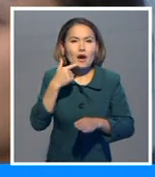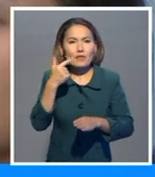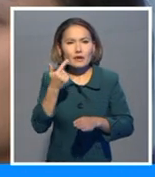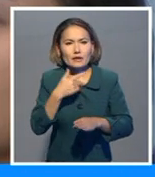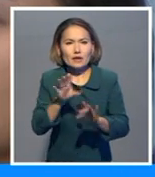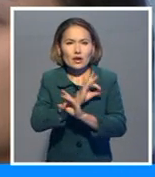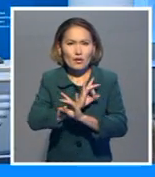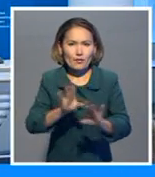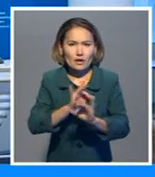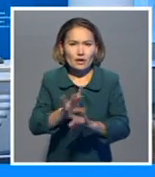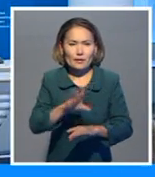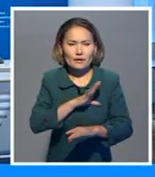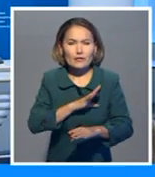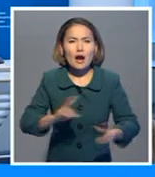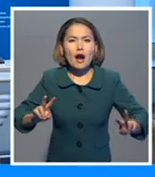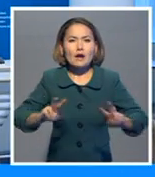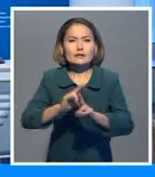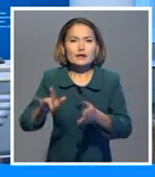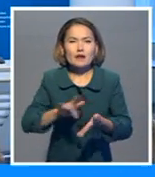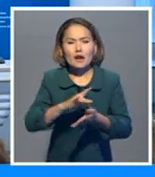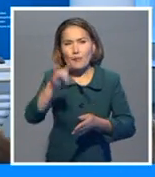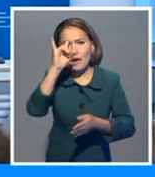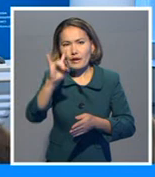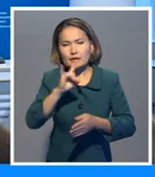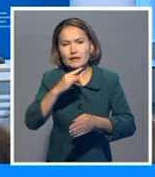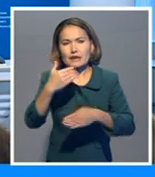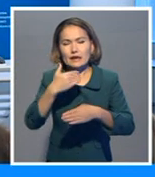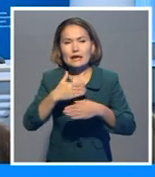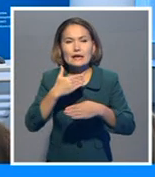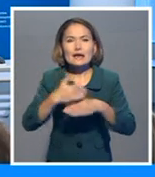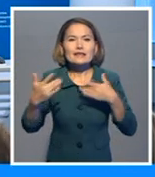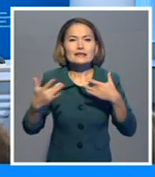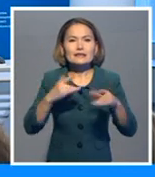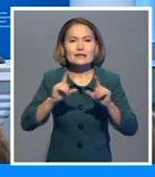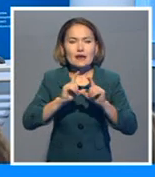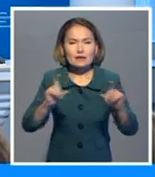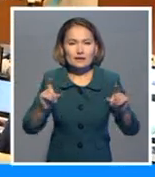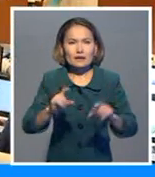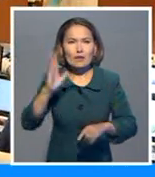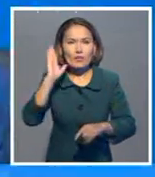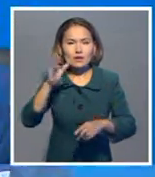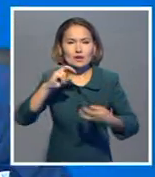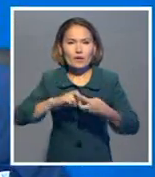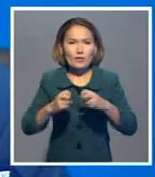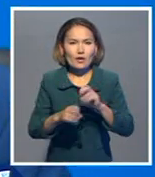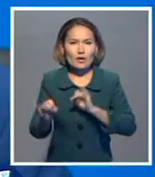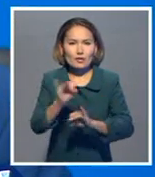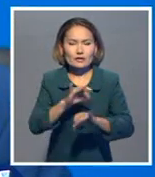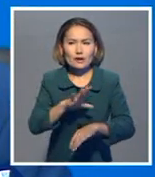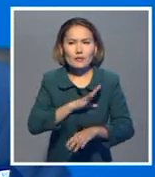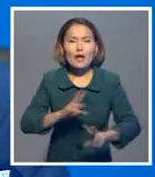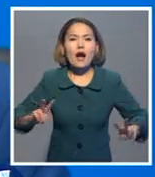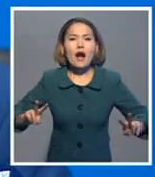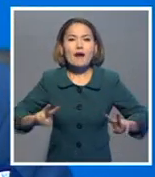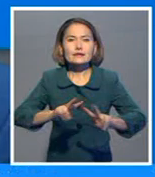баяндап берді. Ерекше тоқталған жайт елордадағы қазақ театрының келешегі. Біздің бәріміздің мақсатымыз әрине Астана